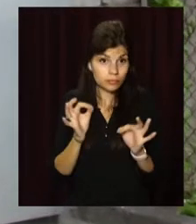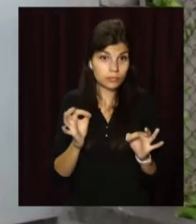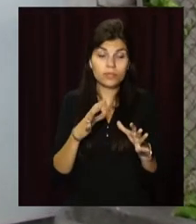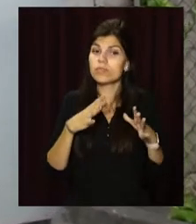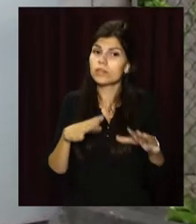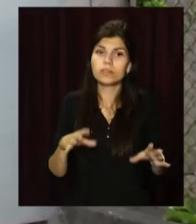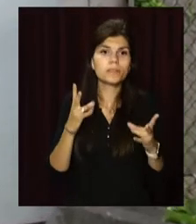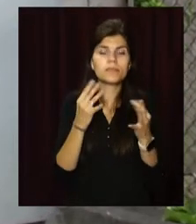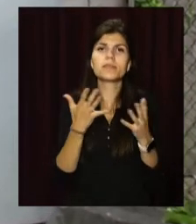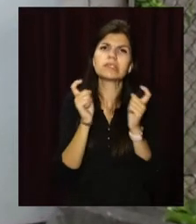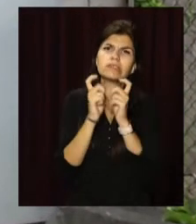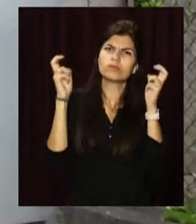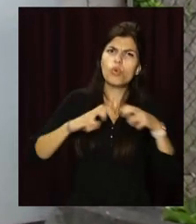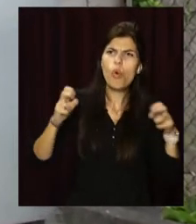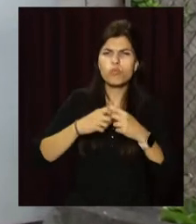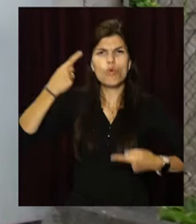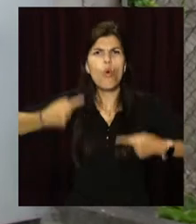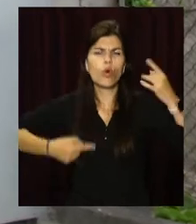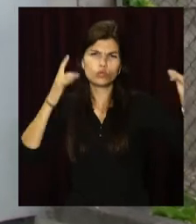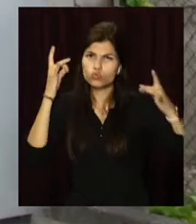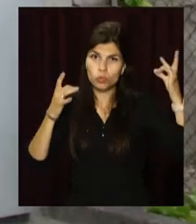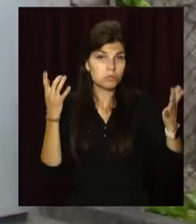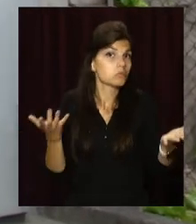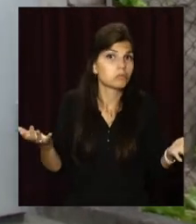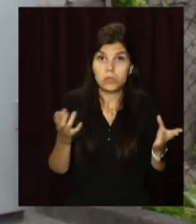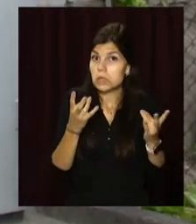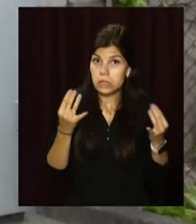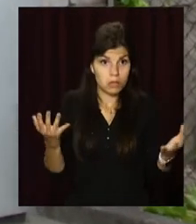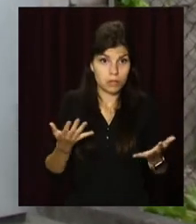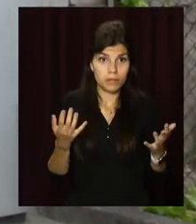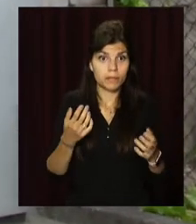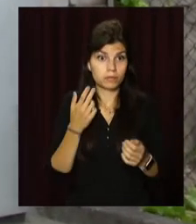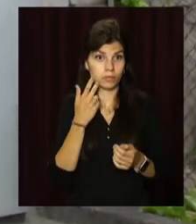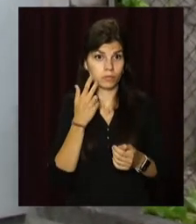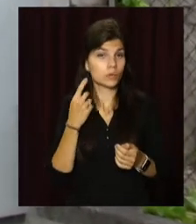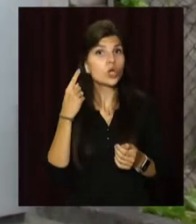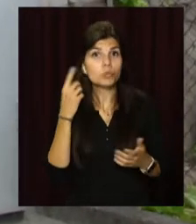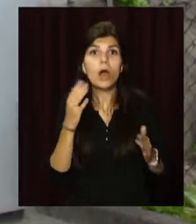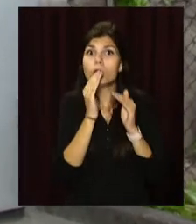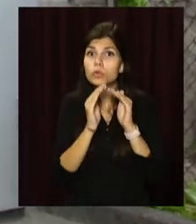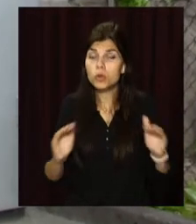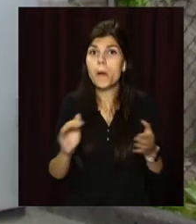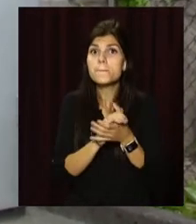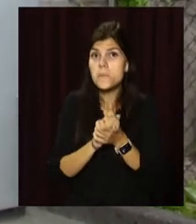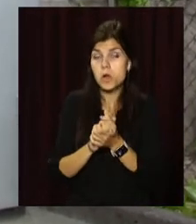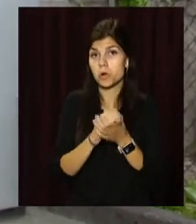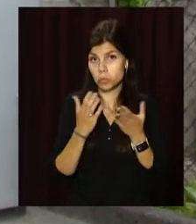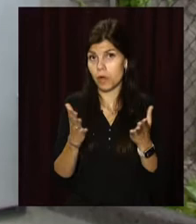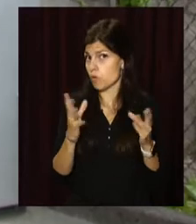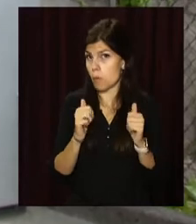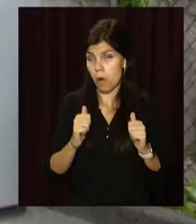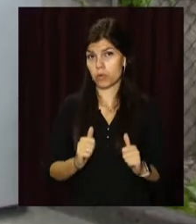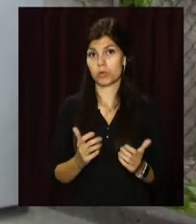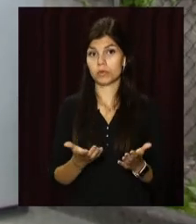було ніяких розбірок. Шуму не було. Ні скандалів, такого нічого не було чути. Тихо, мирно, все